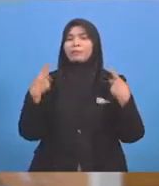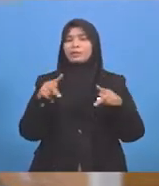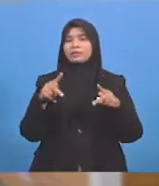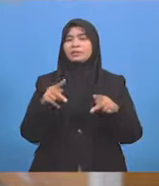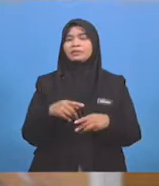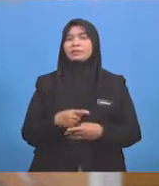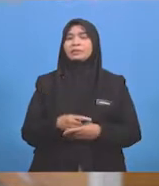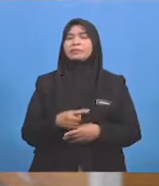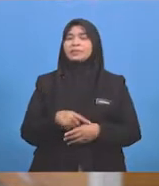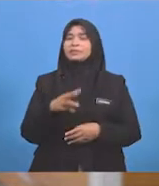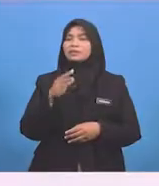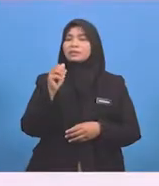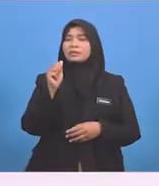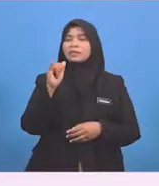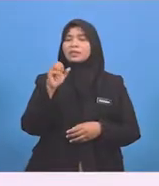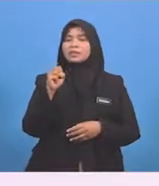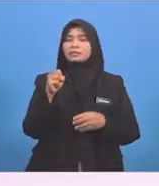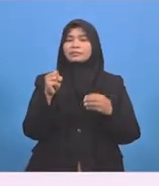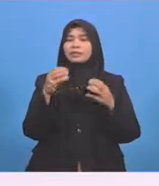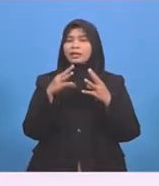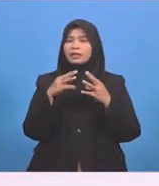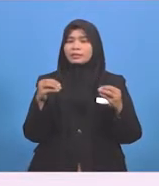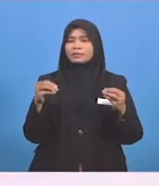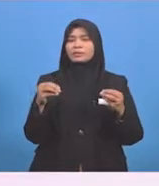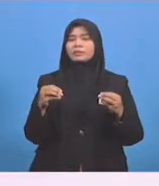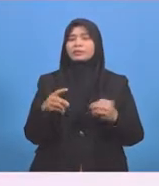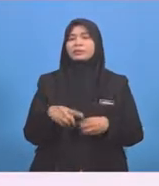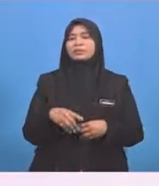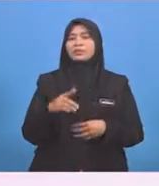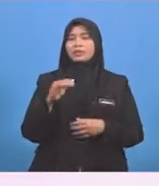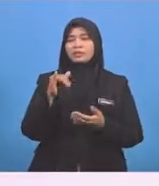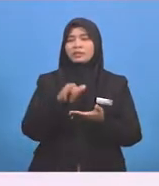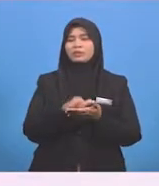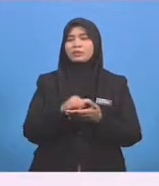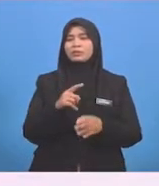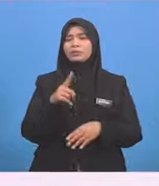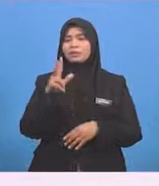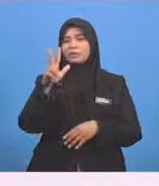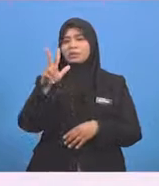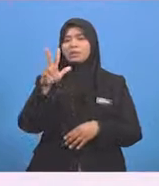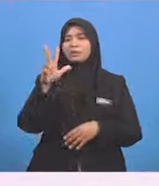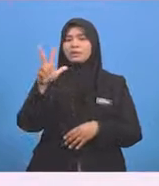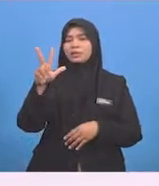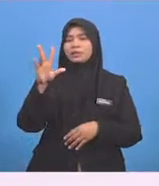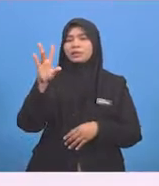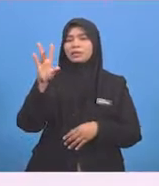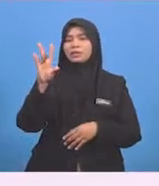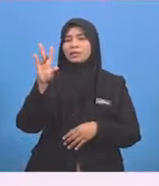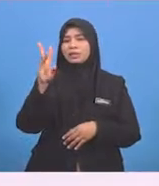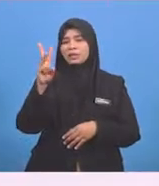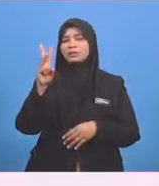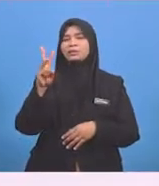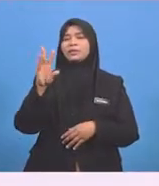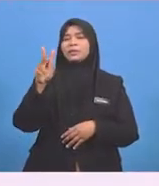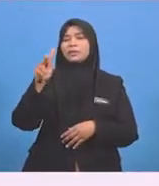Semasa ais melebur, satu kuantiti haba yang besar iaitu 336 kilojoul